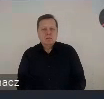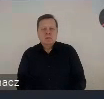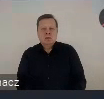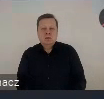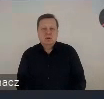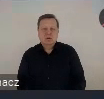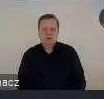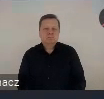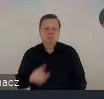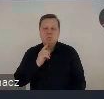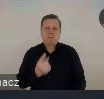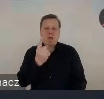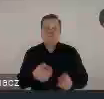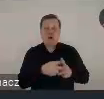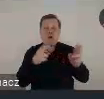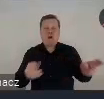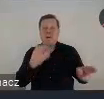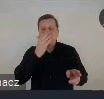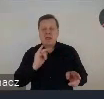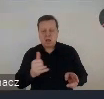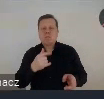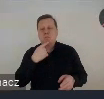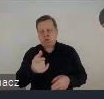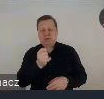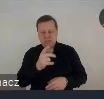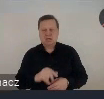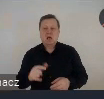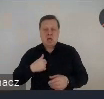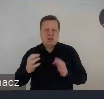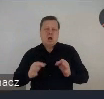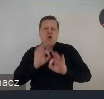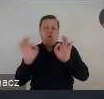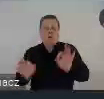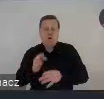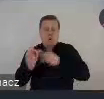z pierwszej edycji. Teraz mówię tak ogólnie i jeszcze